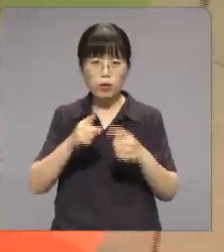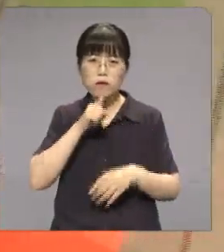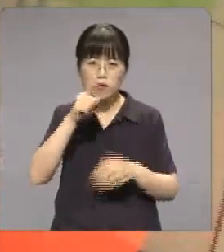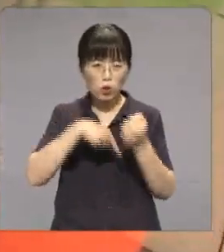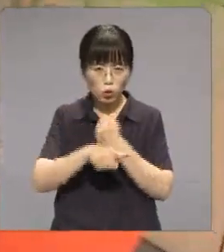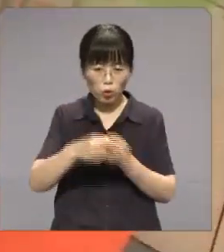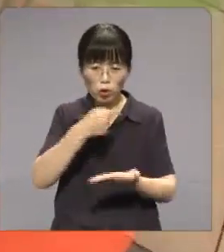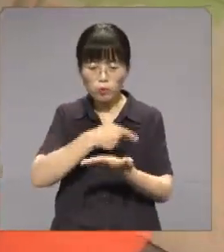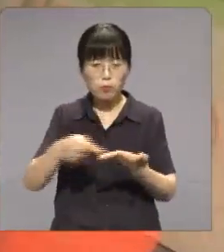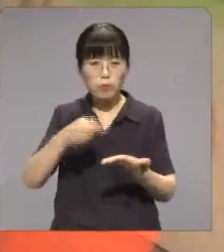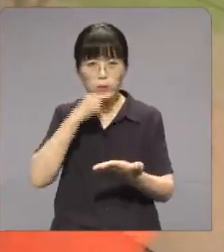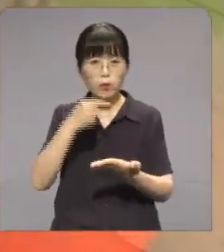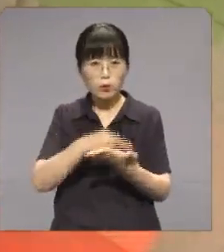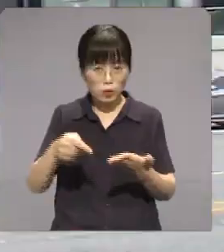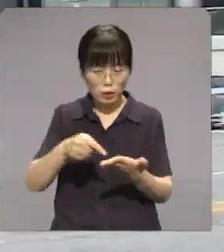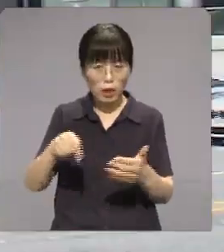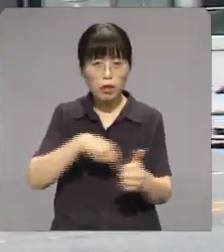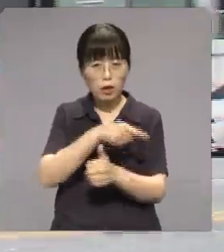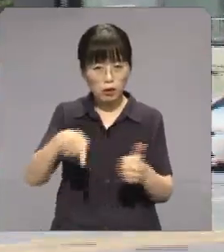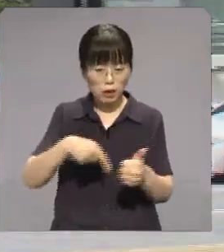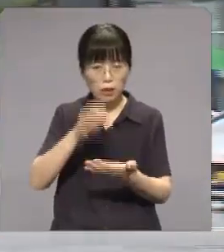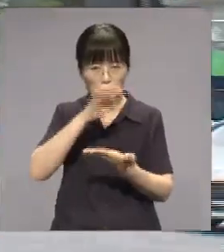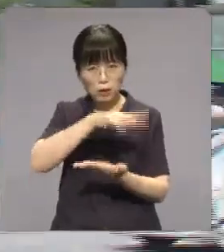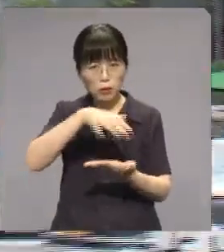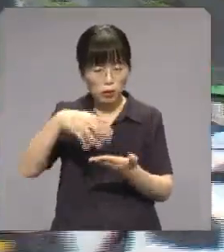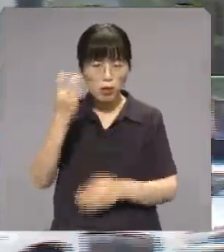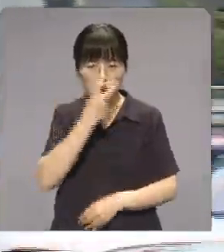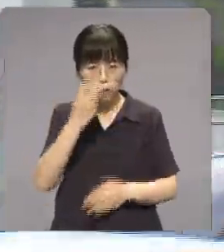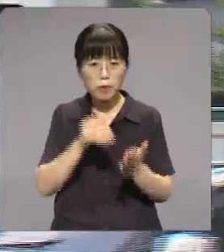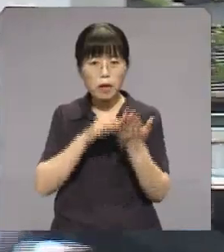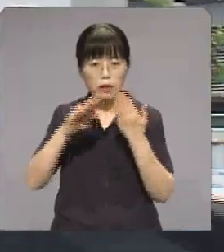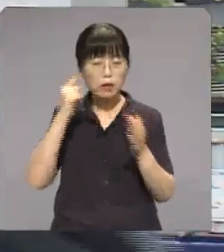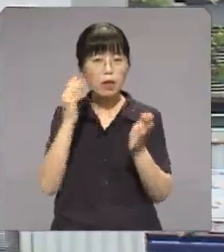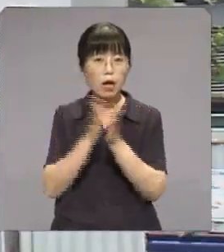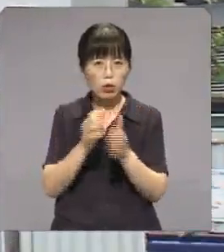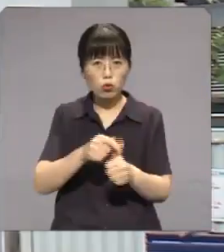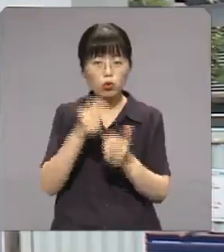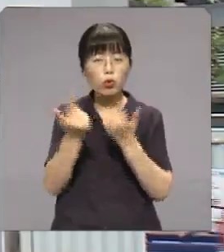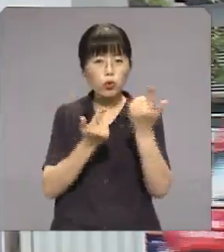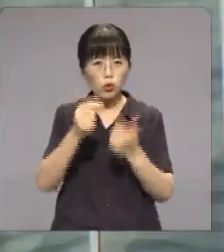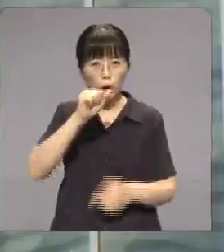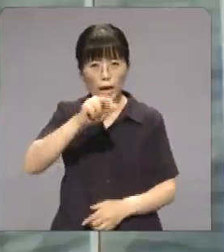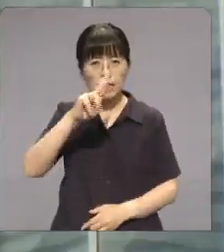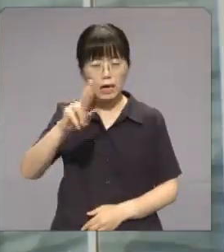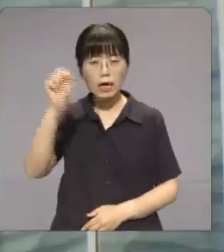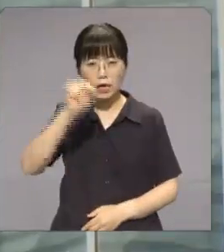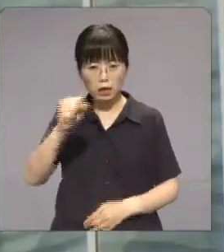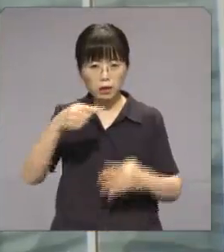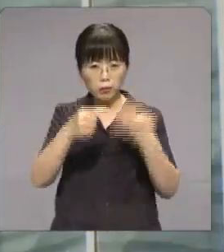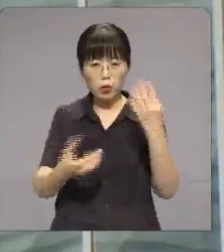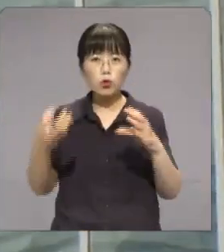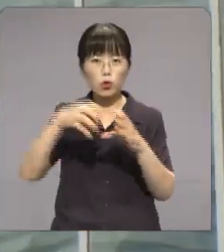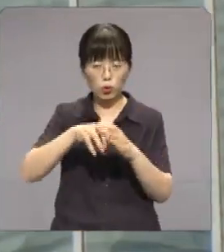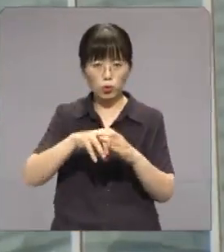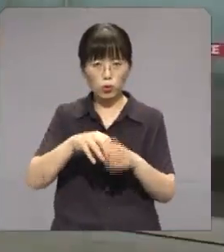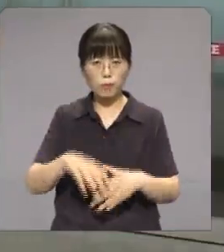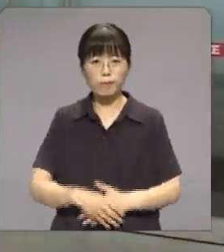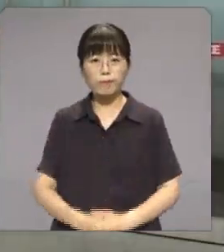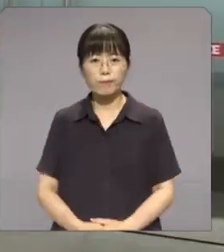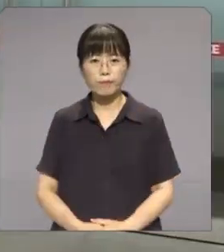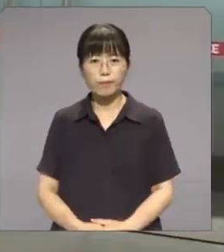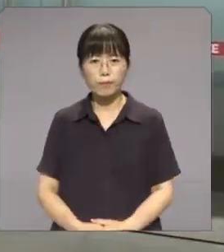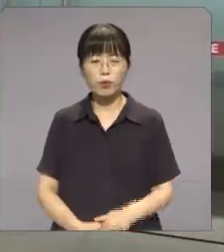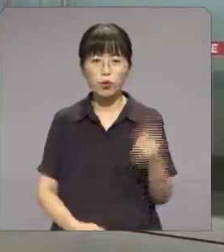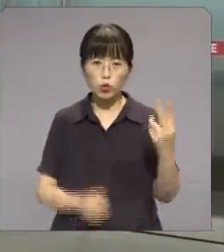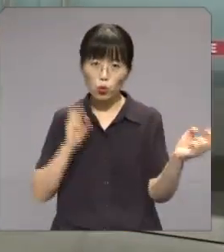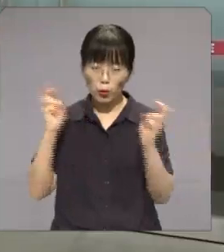이유와 부채 현황, 자금 조달 계획 등을 심사한 뒤 자율 구조조정 지원 ARS 프로그램을 적용하기로 했습니다.